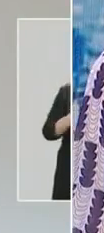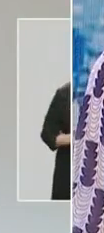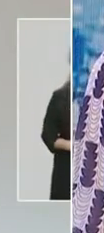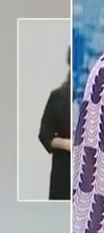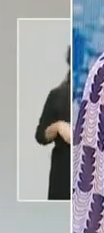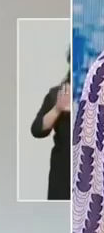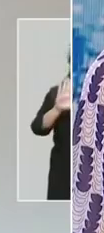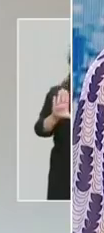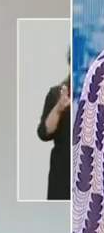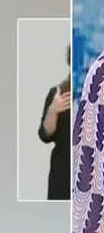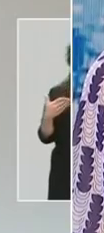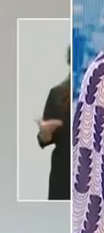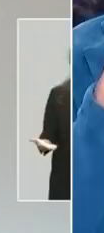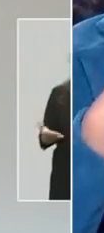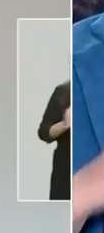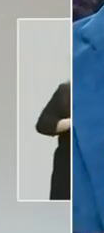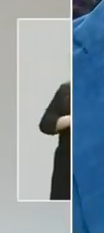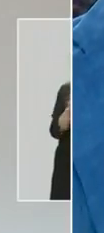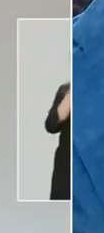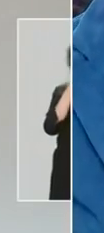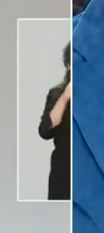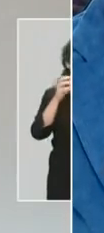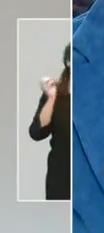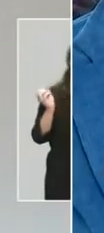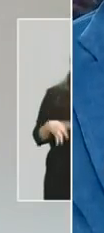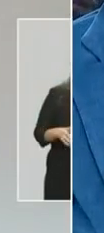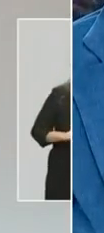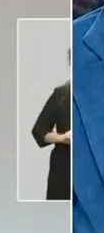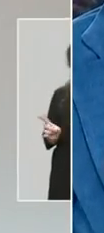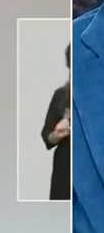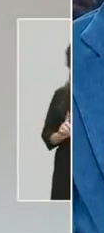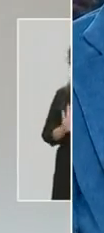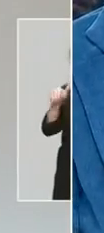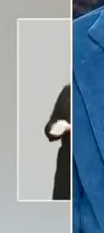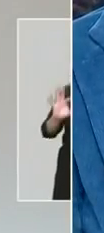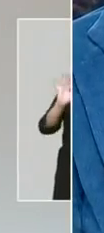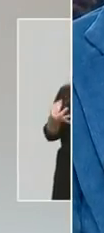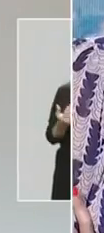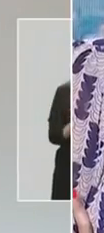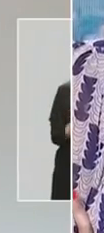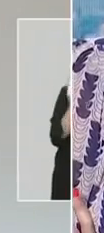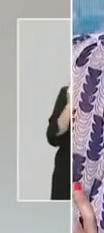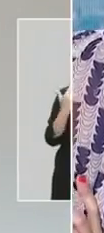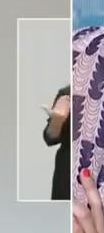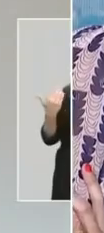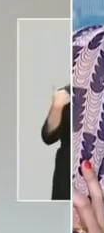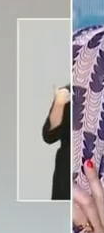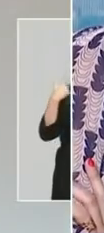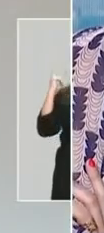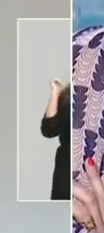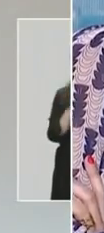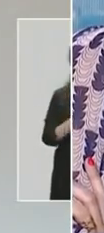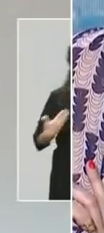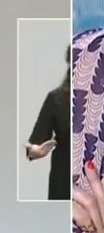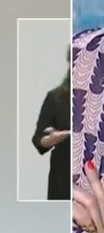contrainte sur les non-vaccinés, hein, parce que les vaccinés, eh bien, ne supporteraient pas, sans doute pas, d'être confinés, d'avoir un couvre-feu ou d'avoir des